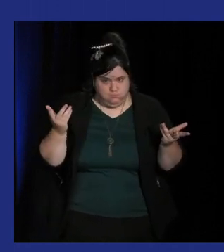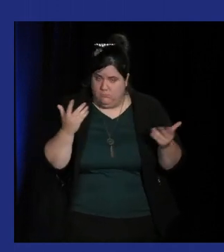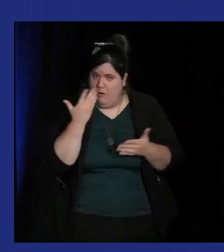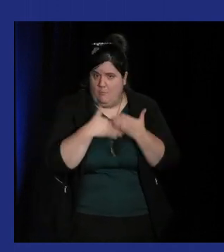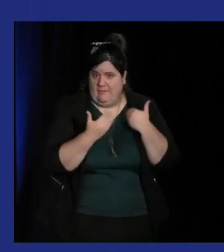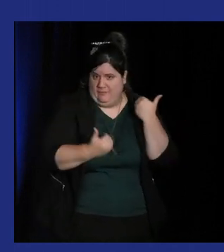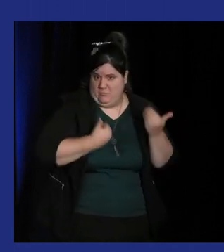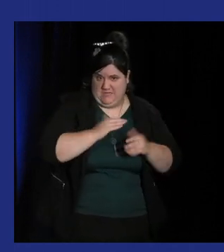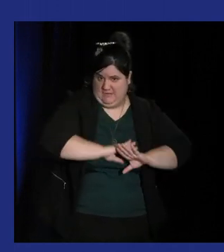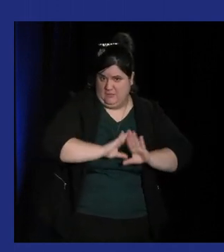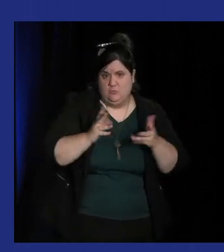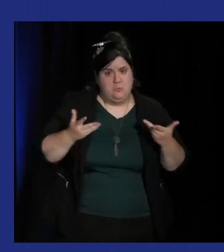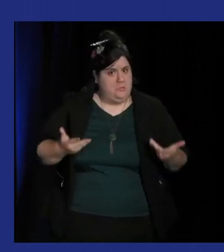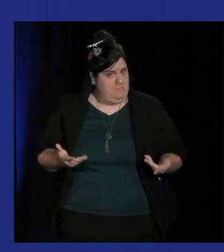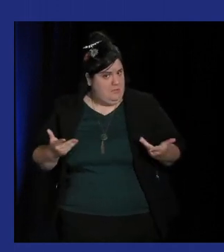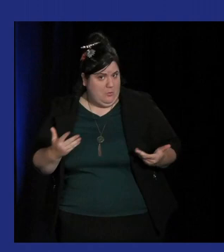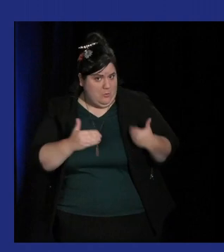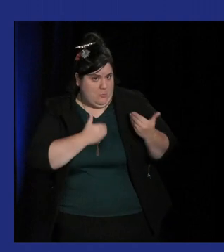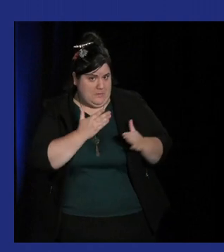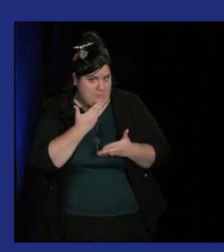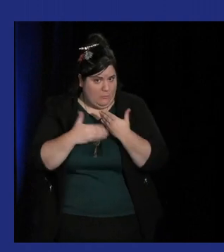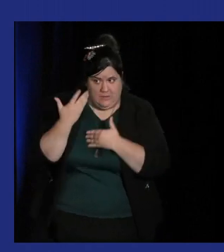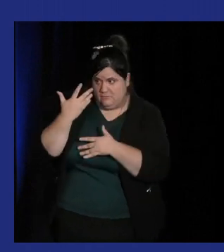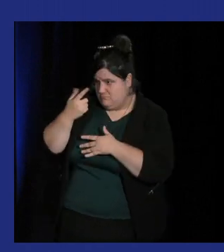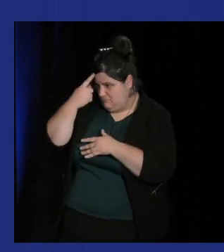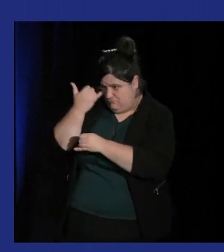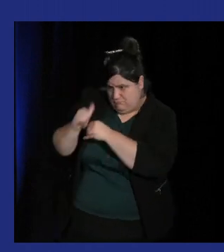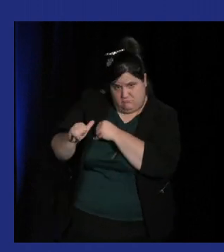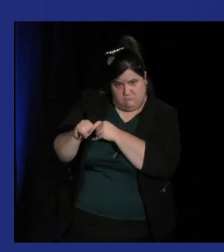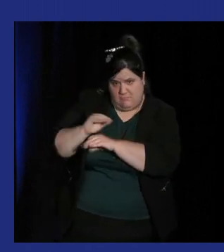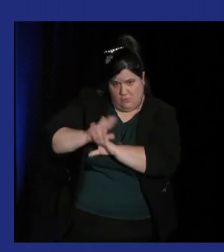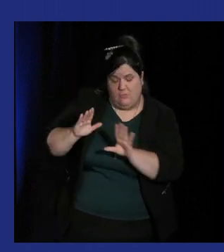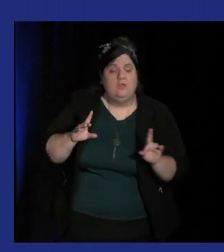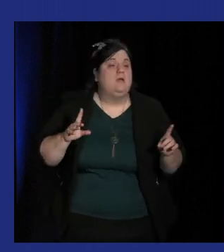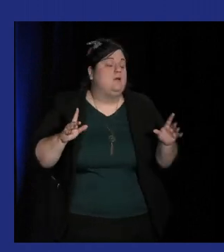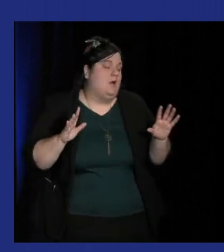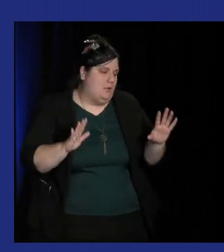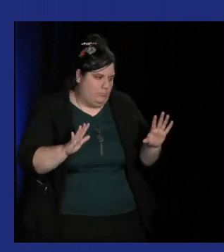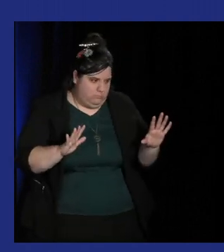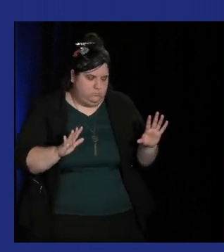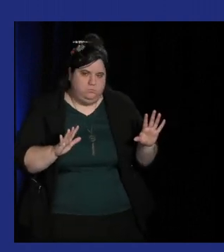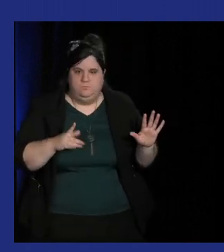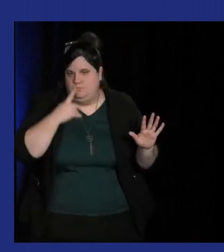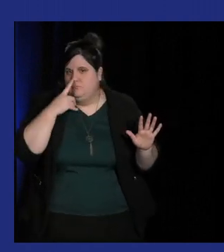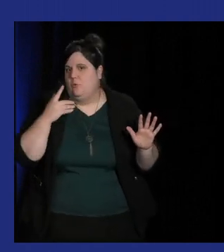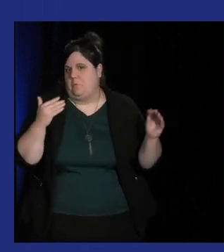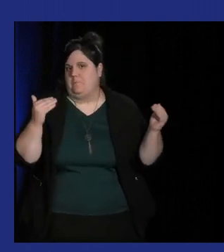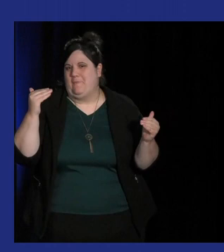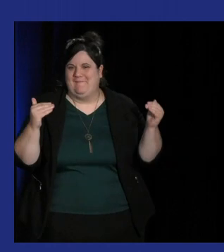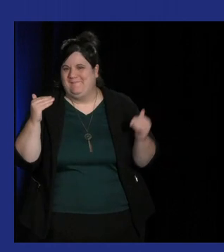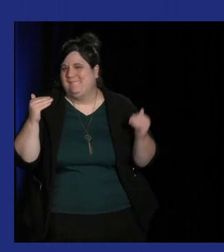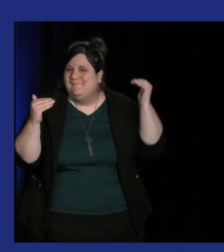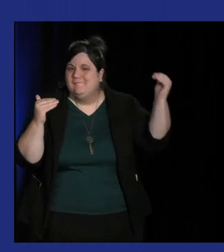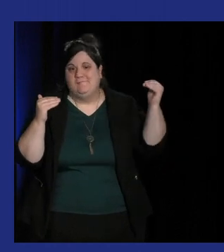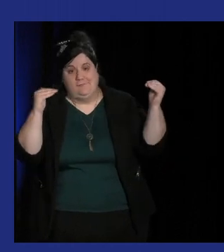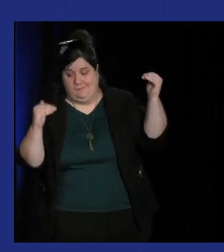ouais alors c'est en discussion pour plus tard mais on est quand même pas encore à un niveau suffisant pour que